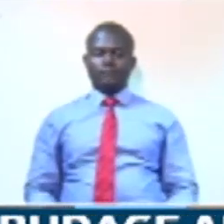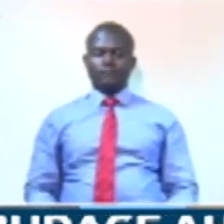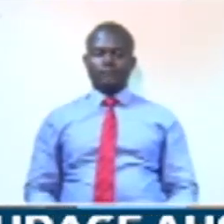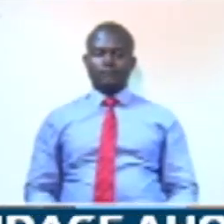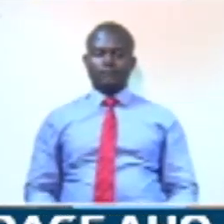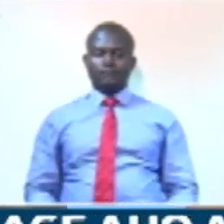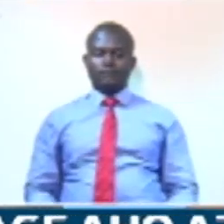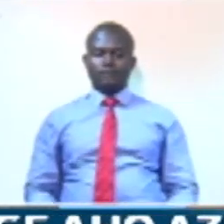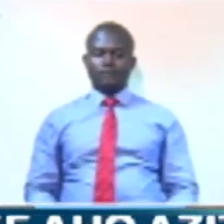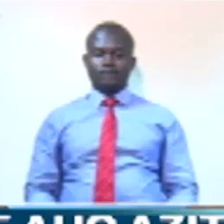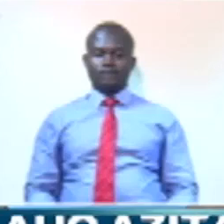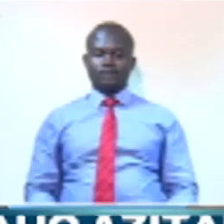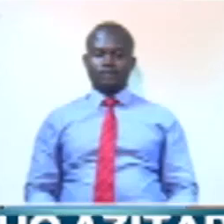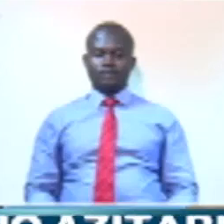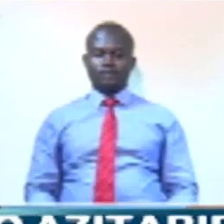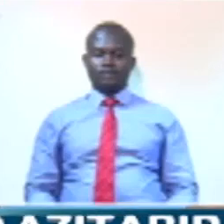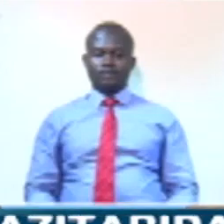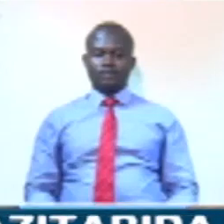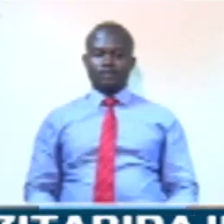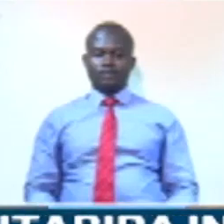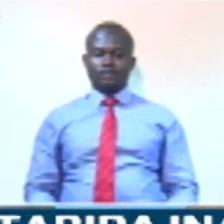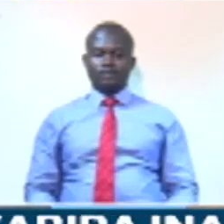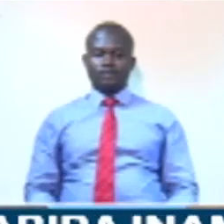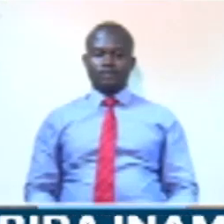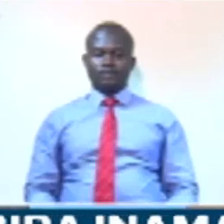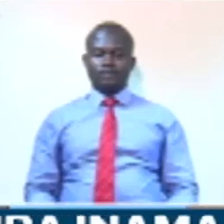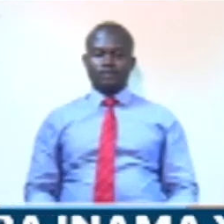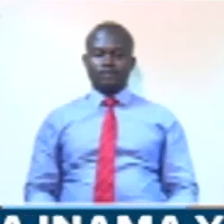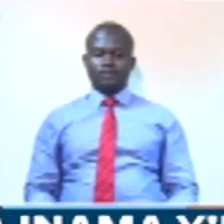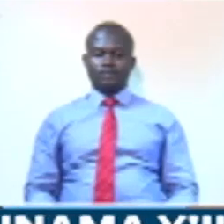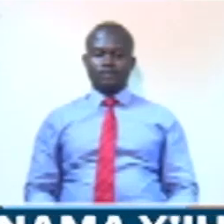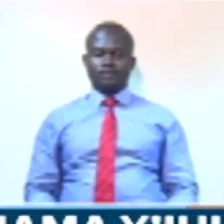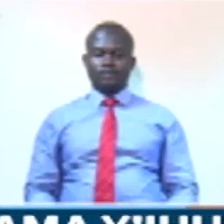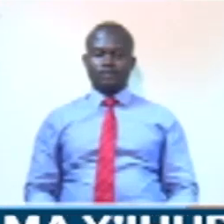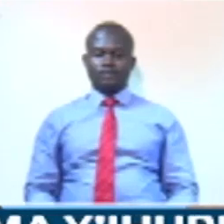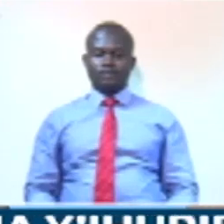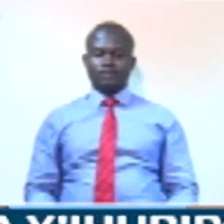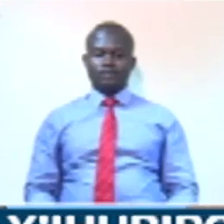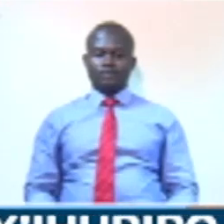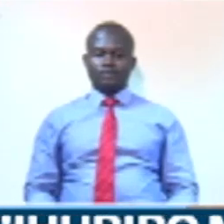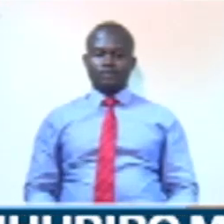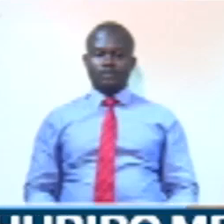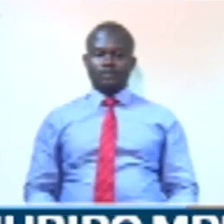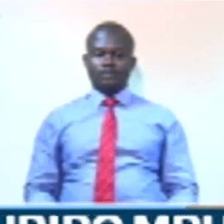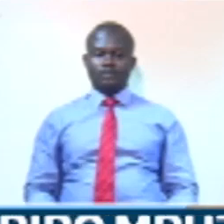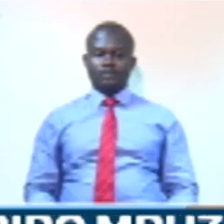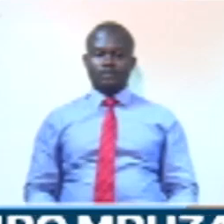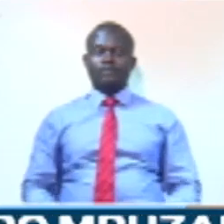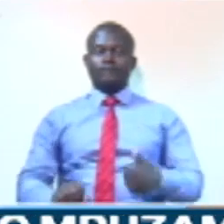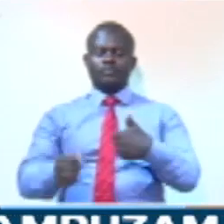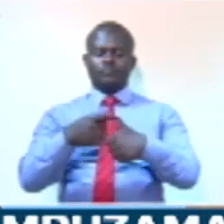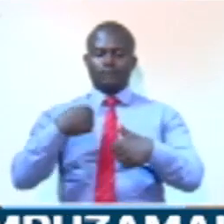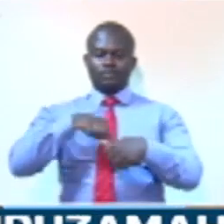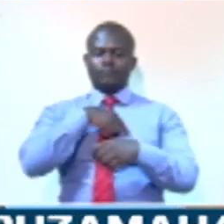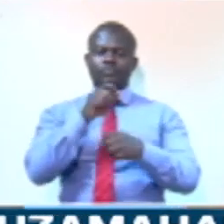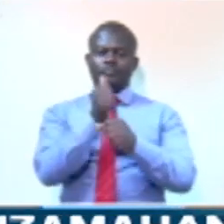sorte que des moyens suffisants soient attribués aux organismes en charge de cette riposte au VIH, la tuberculose et au PALU. Icya mbere gikwiye